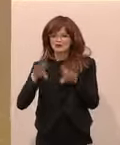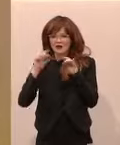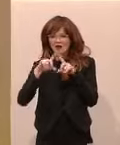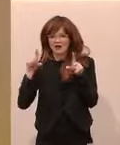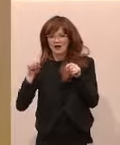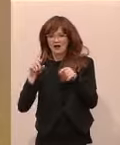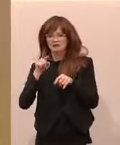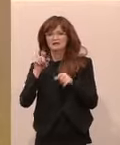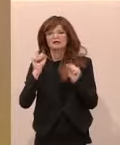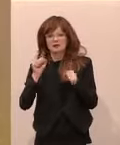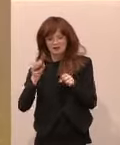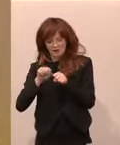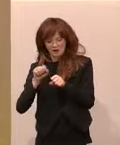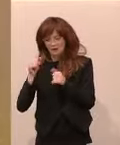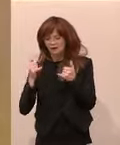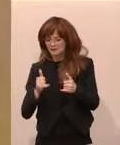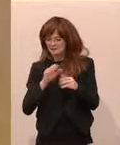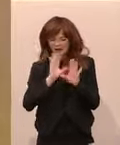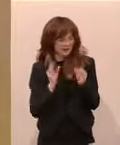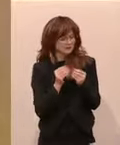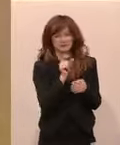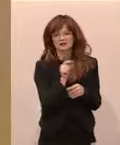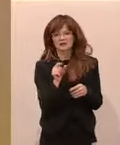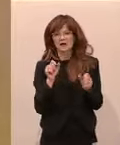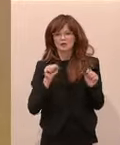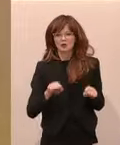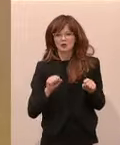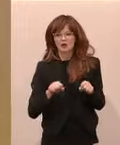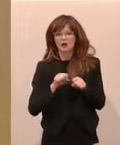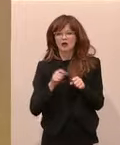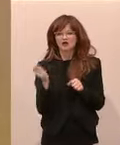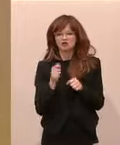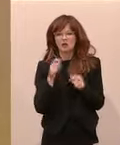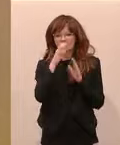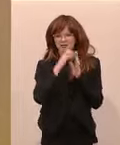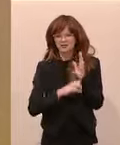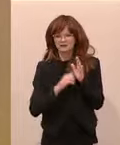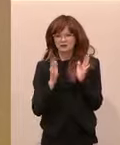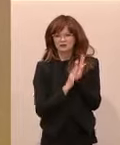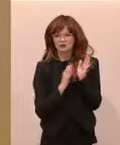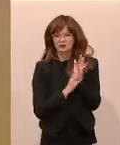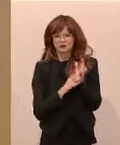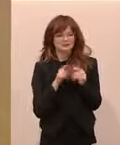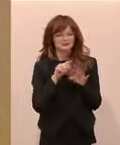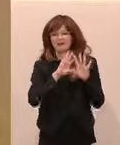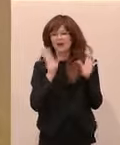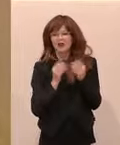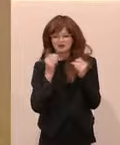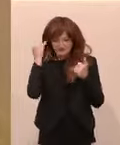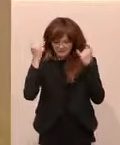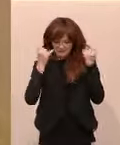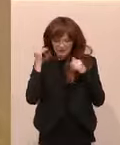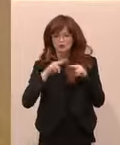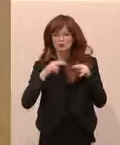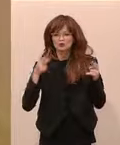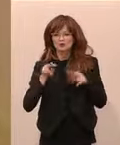unseren Hund anmelden. Das funktioniert alles digital, auch die Strafregisterbescheinigung. Das sind alle Innovationen, die die Bundesregierung